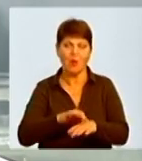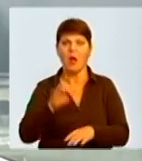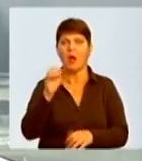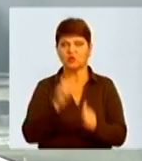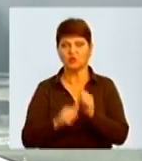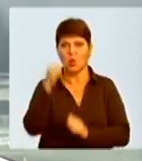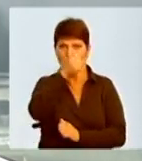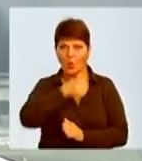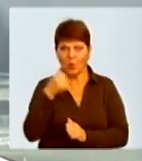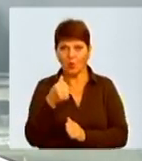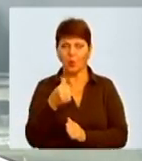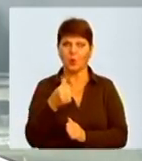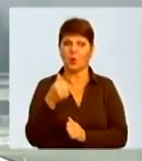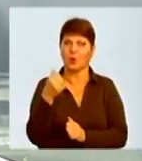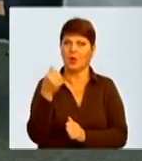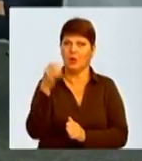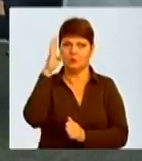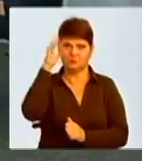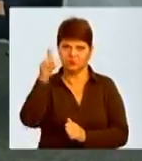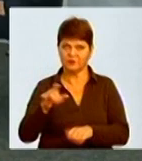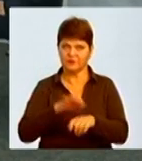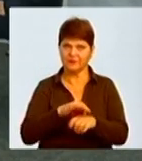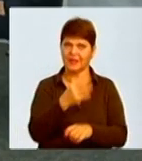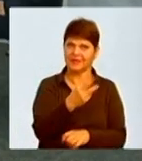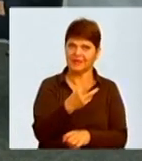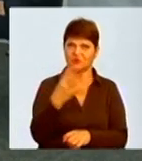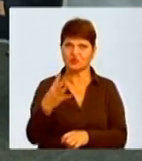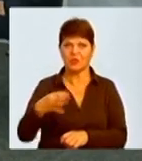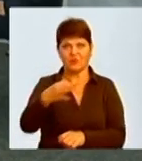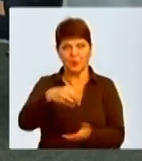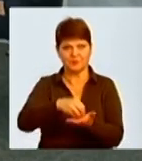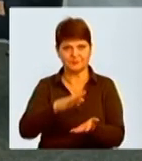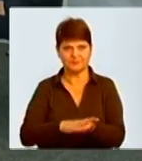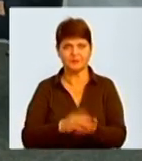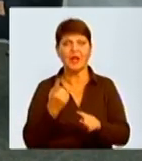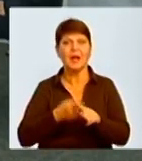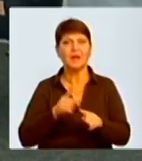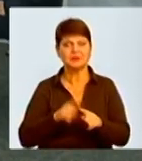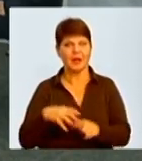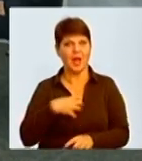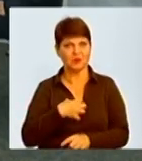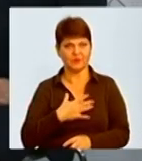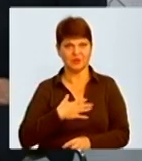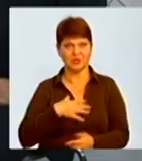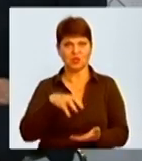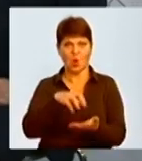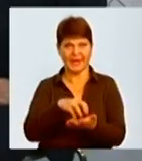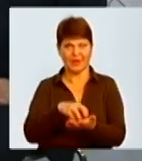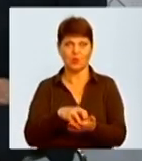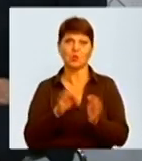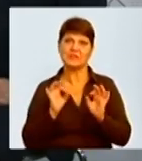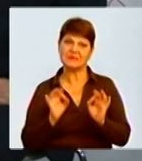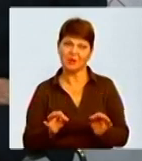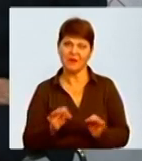від 3 до 4 випадків. Наскільки ось, скажімо, це актуально для нашого регіону і все ж таки, чи справді